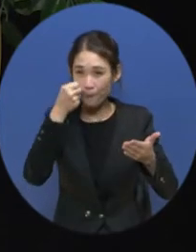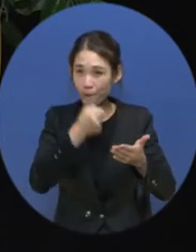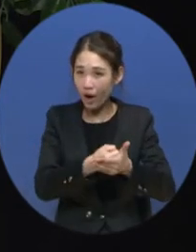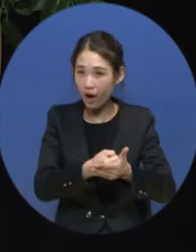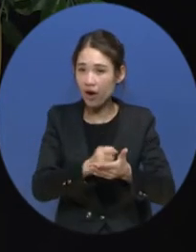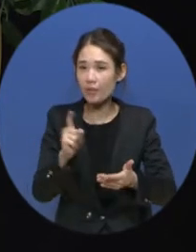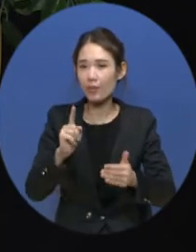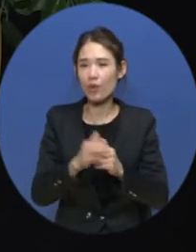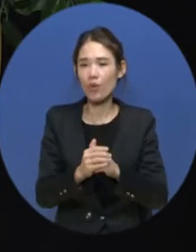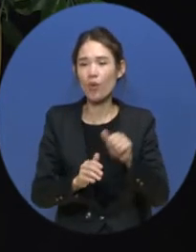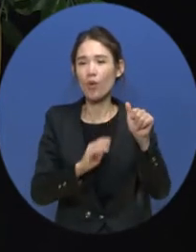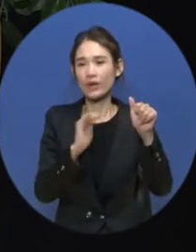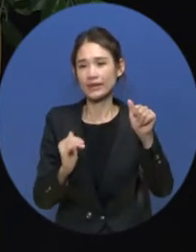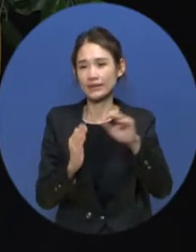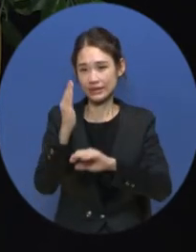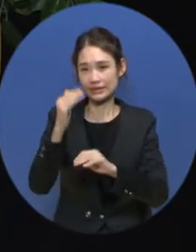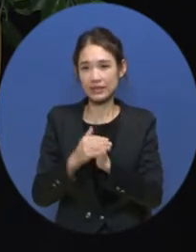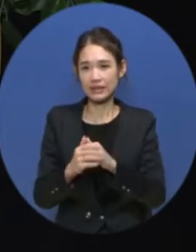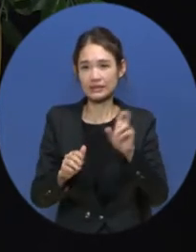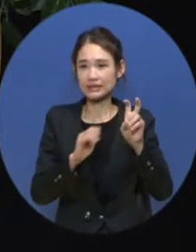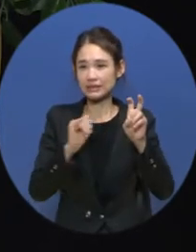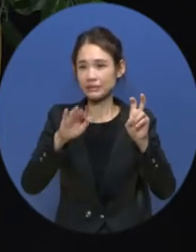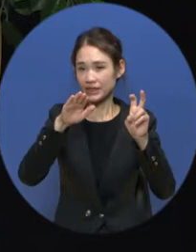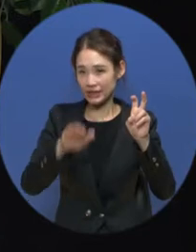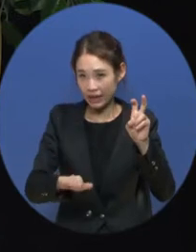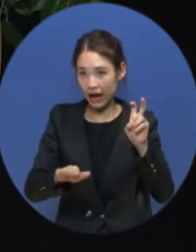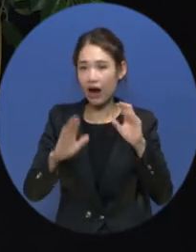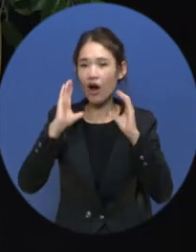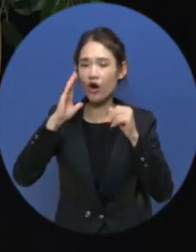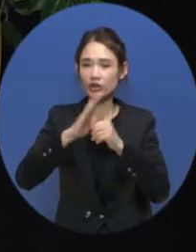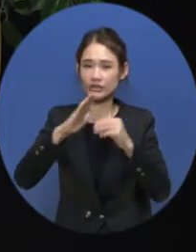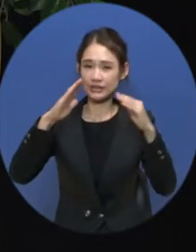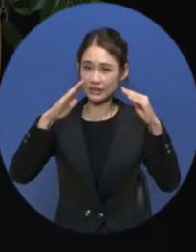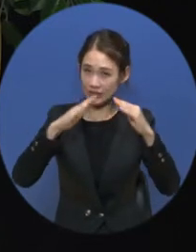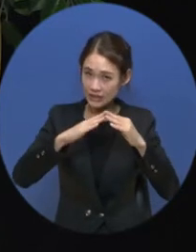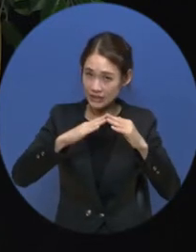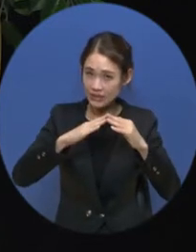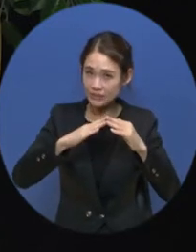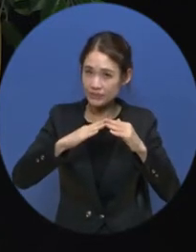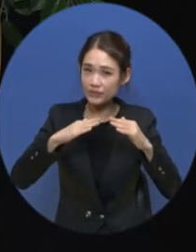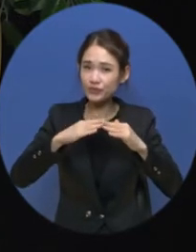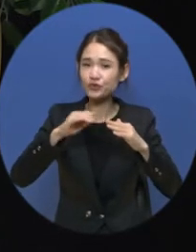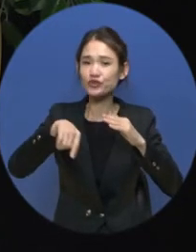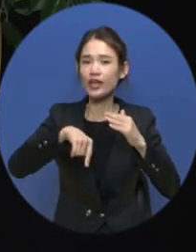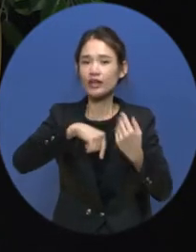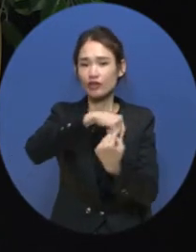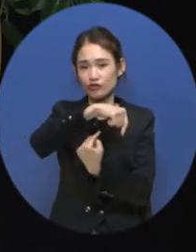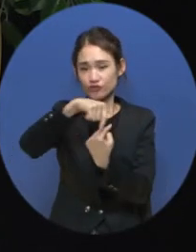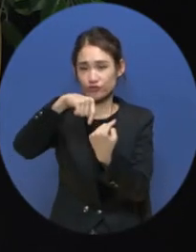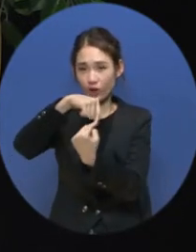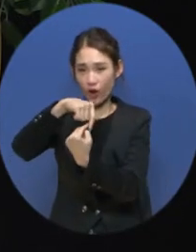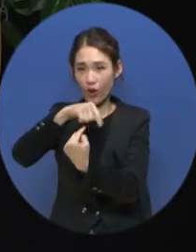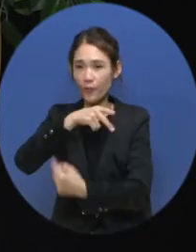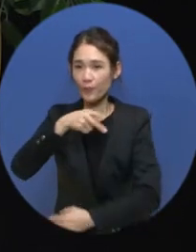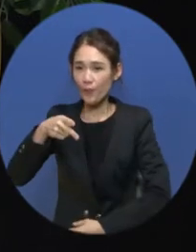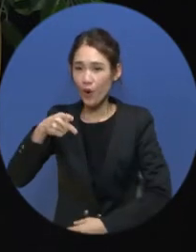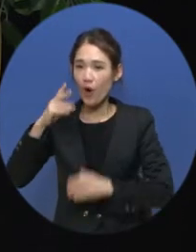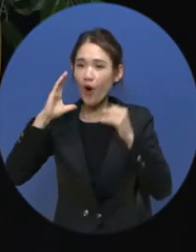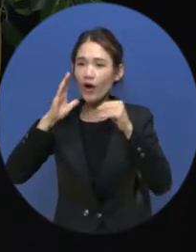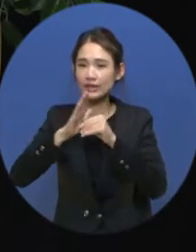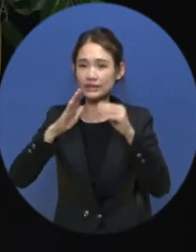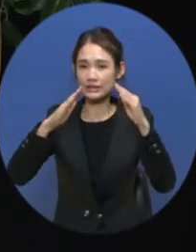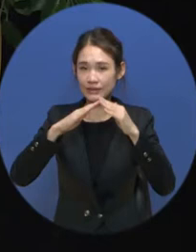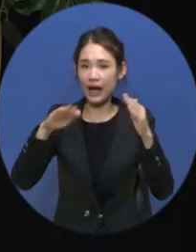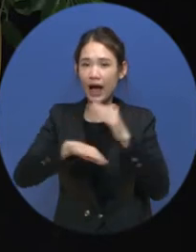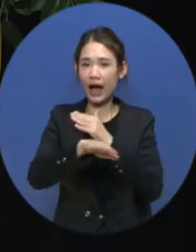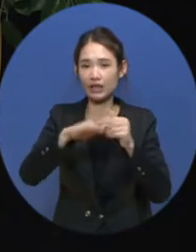5인 이상 20인 이하 어린이집을 주택에서 하는 어린이집을 가정 어린이집이라고 하니까